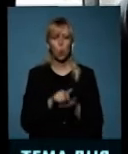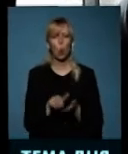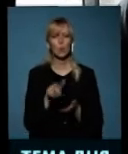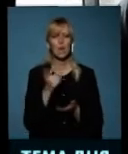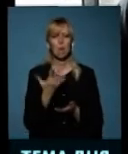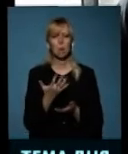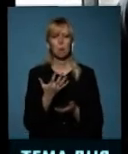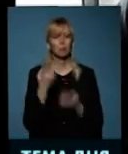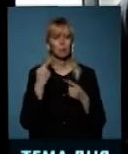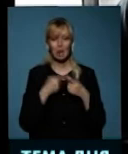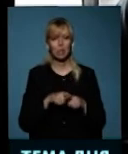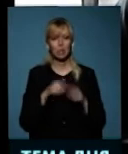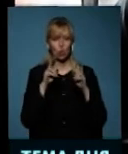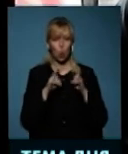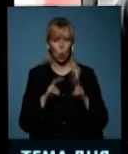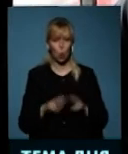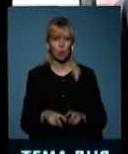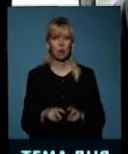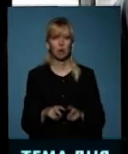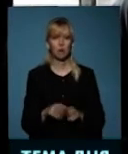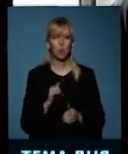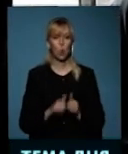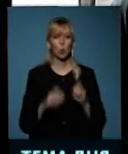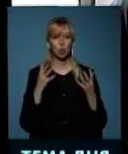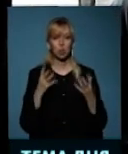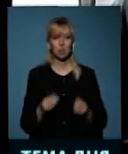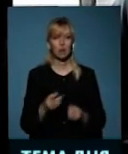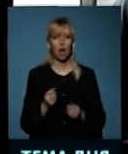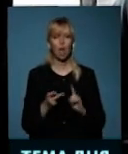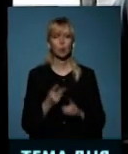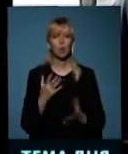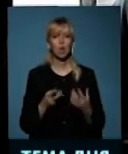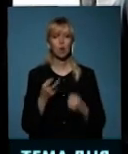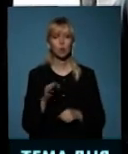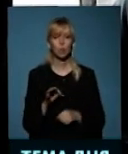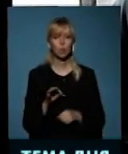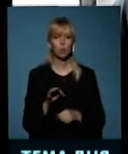проходить технічний огляд кожен день, а друге, щоб по